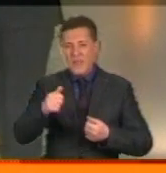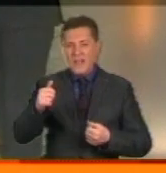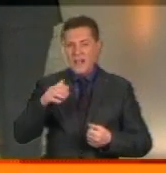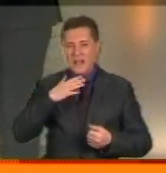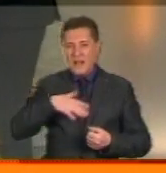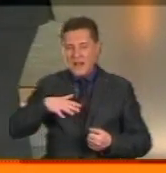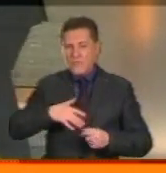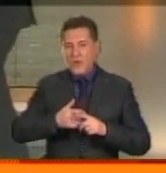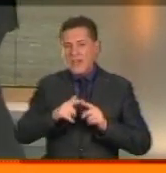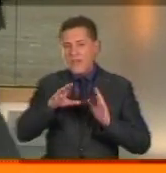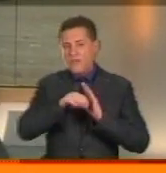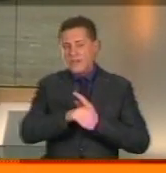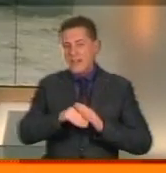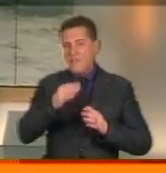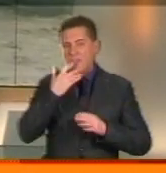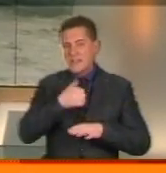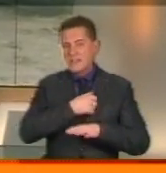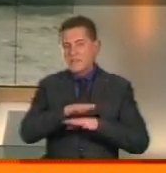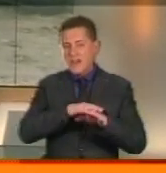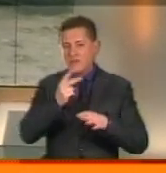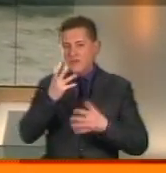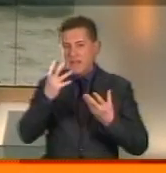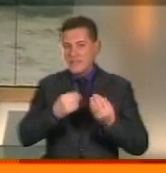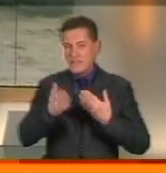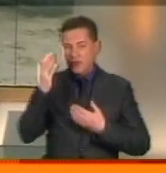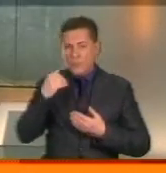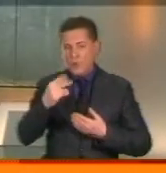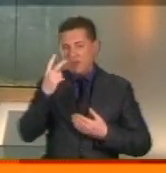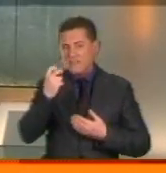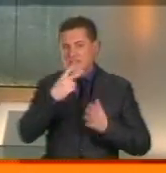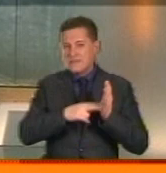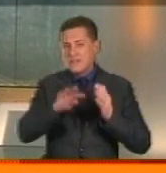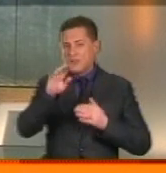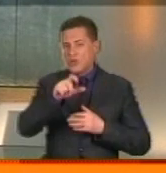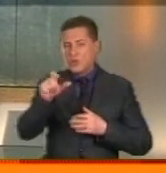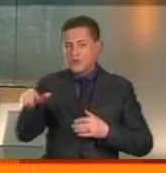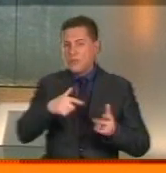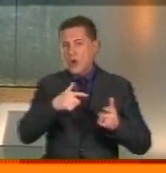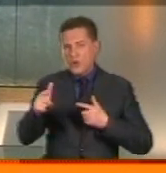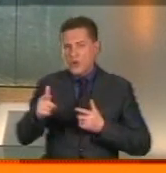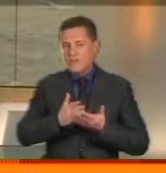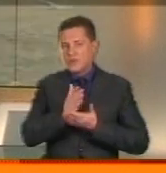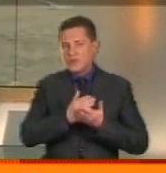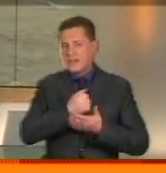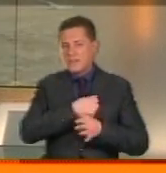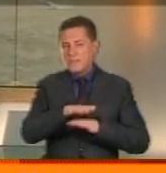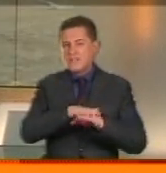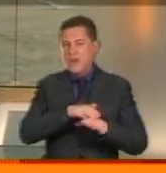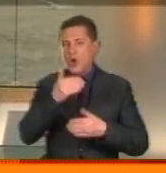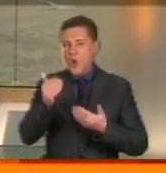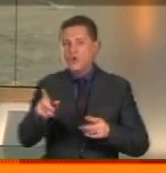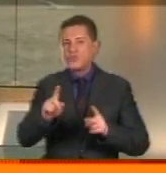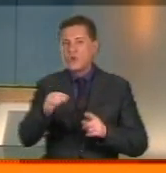складу Нацгвардії. Два дні тому він заявив, уже 274 особи готові служити в батальйоні. І ось що він